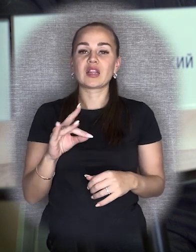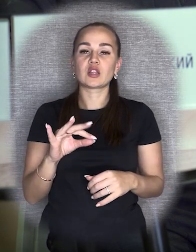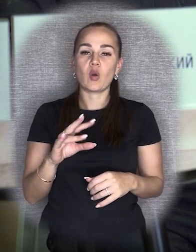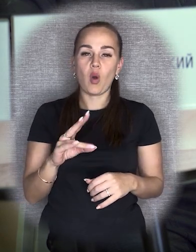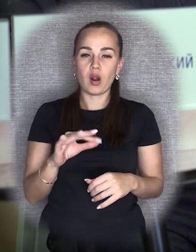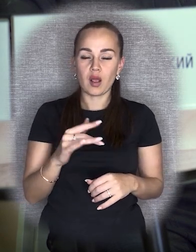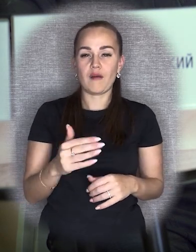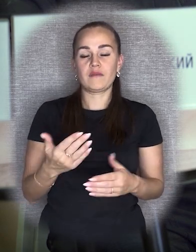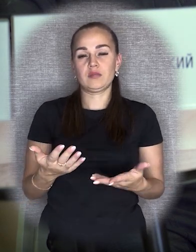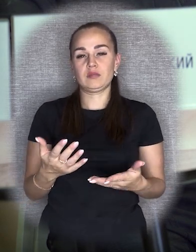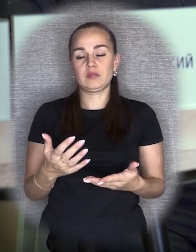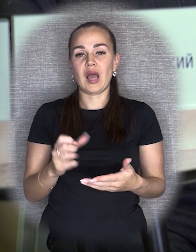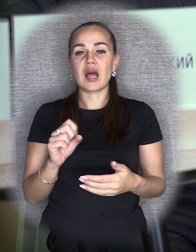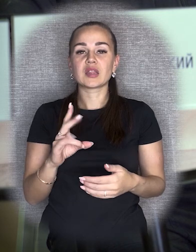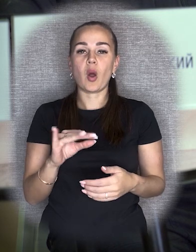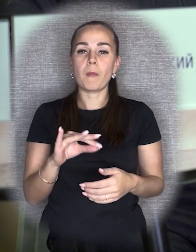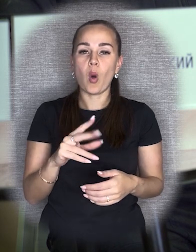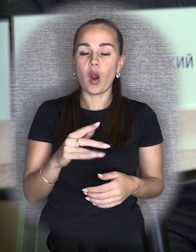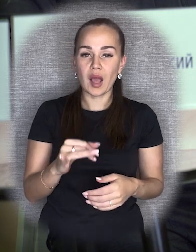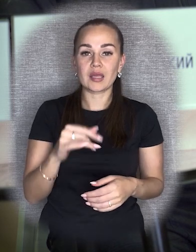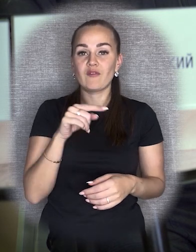для культурологов это пласт,